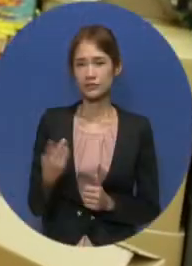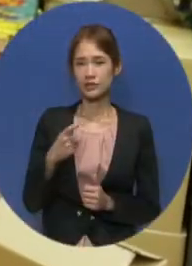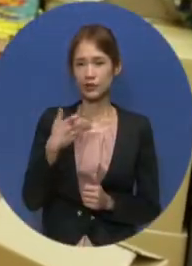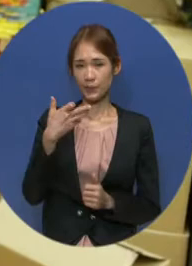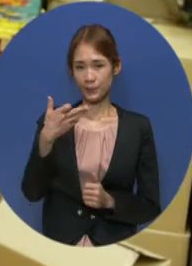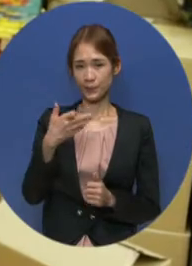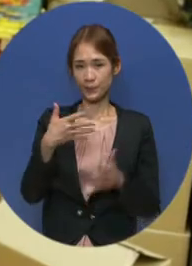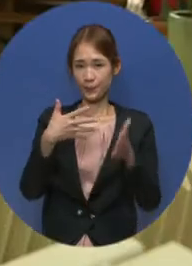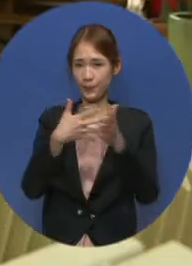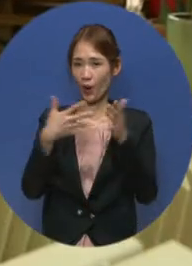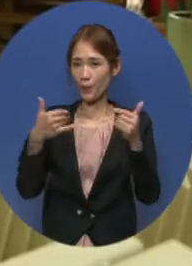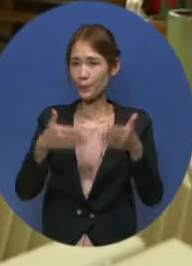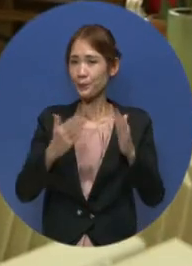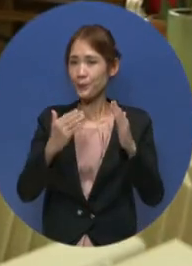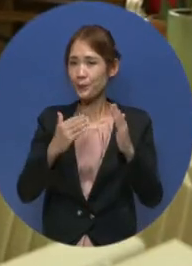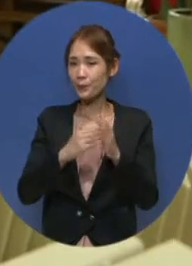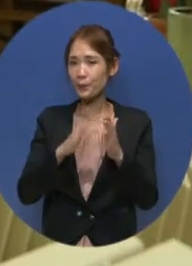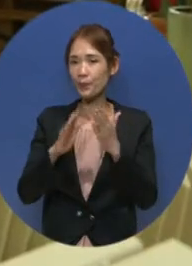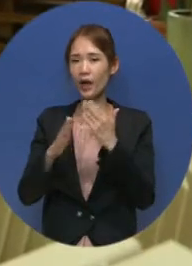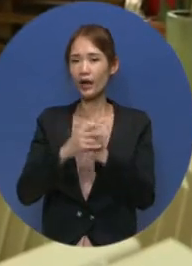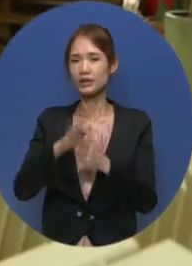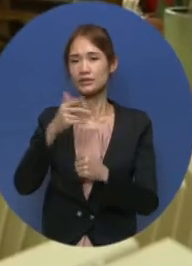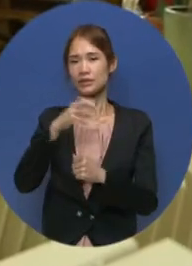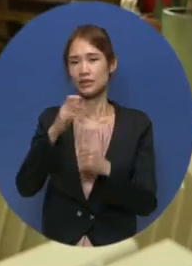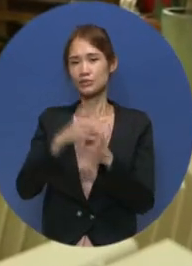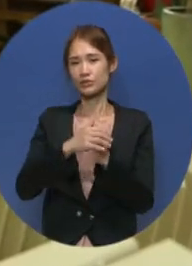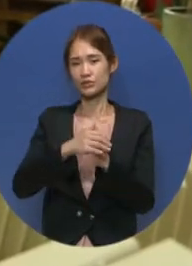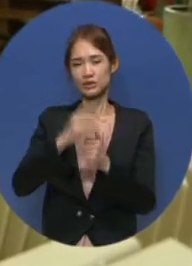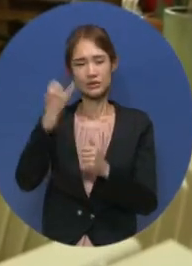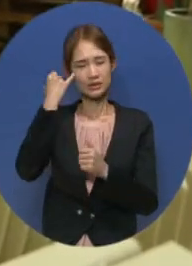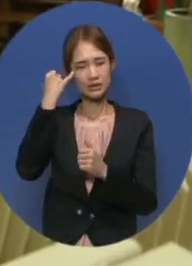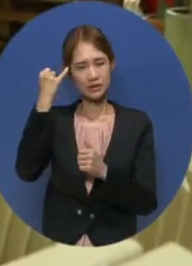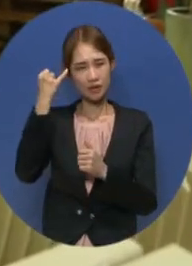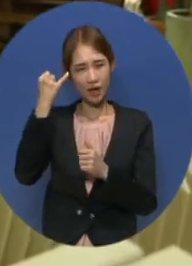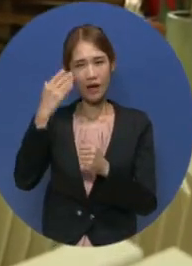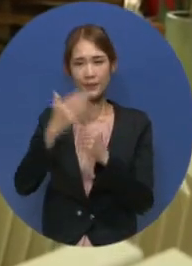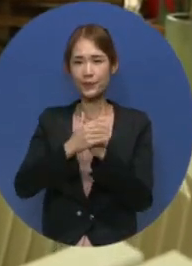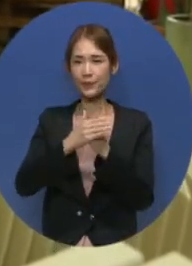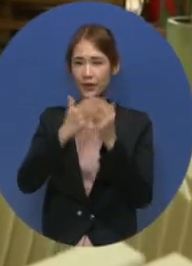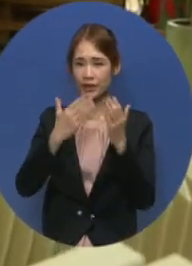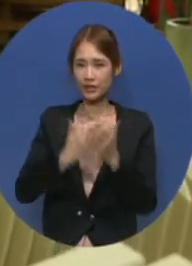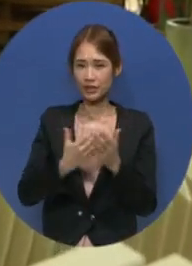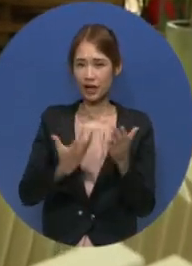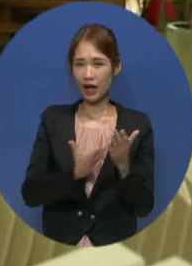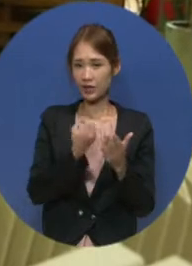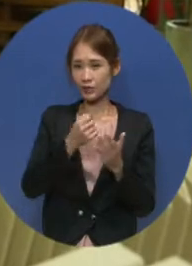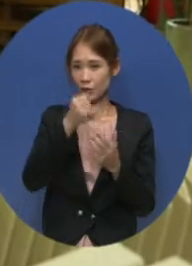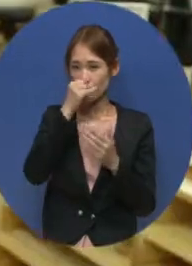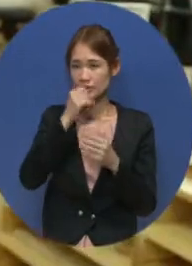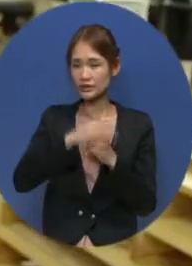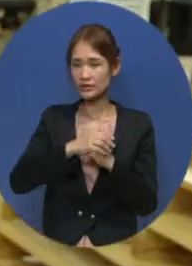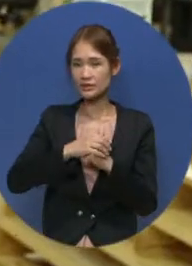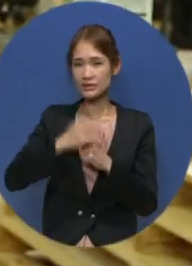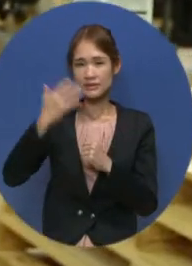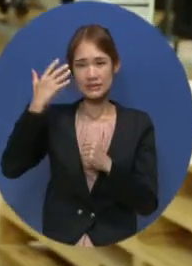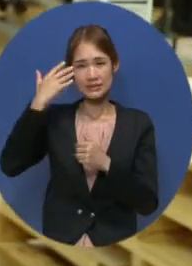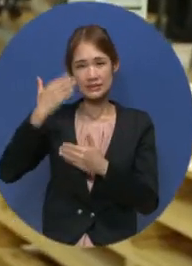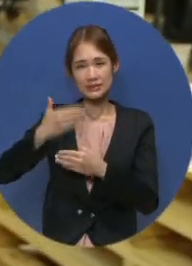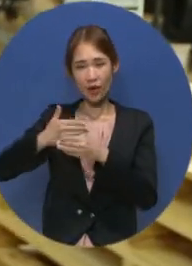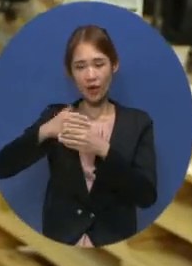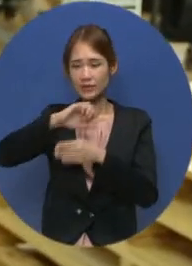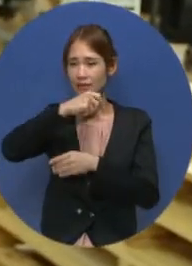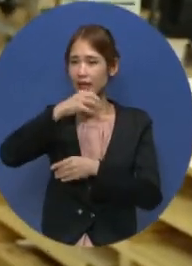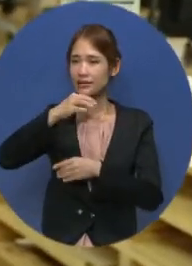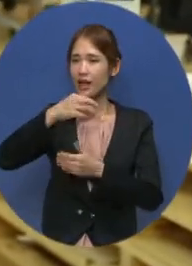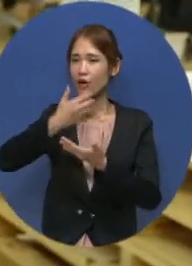2018년 법인이 설립된 이후 그레이프 랩은 기발한 아이디어 덕에 보유하고 있는 지적 재산권만 20개가